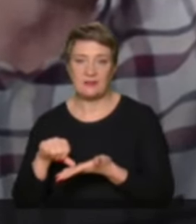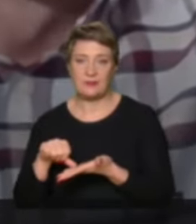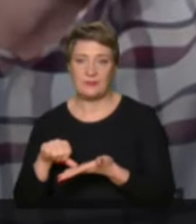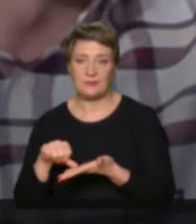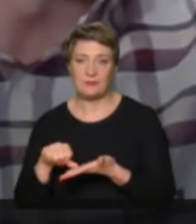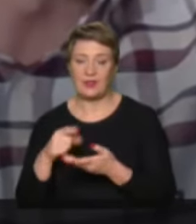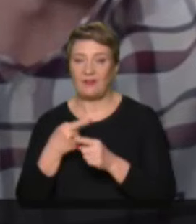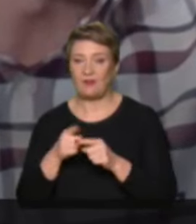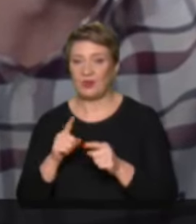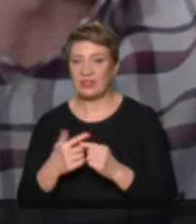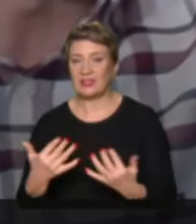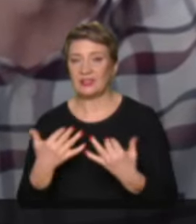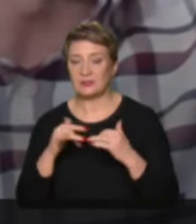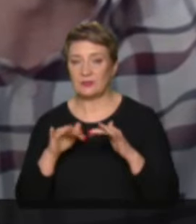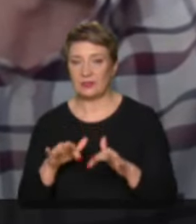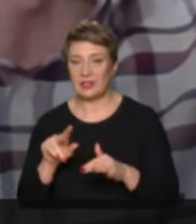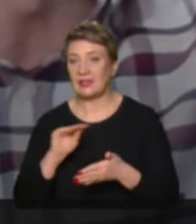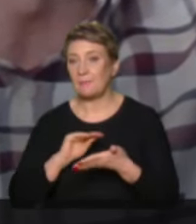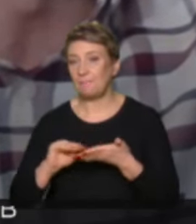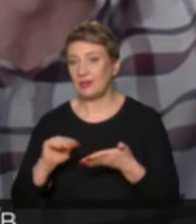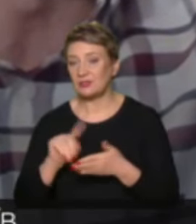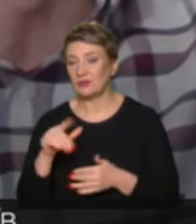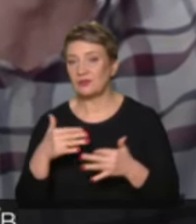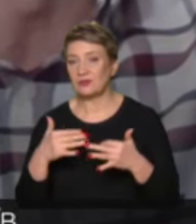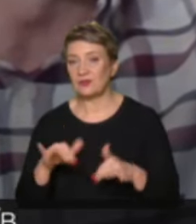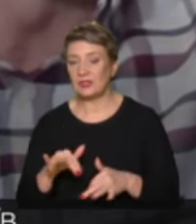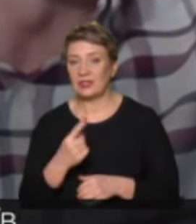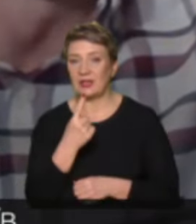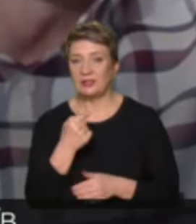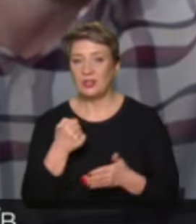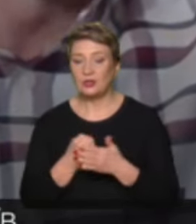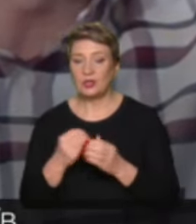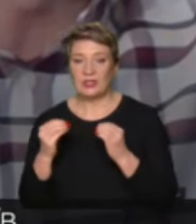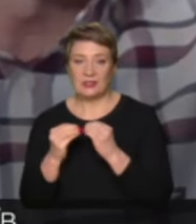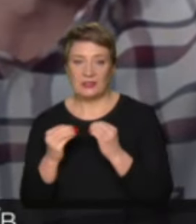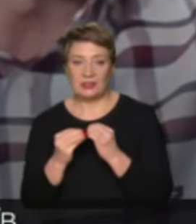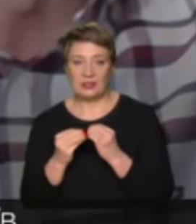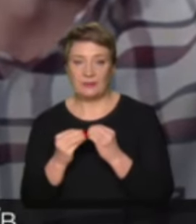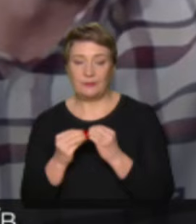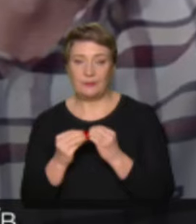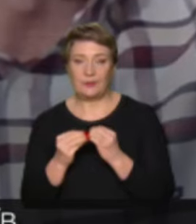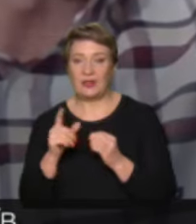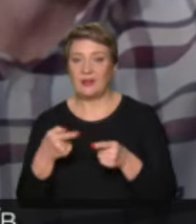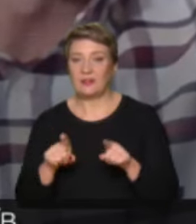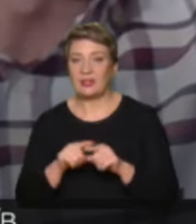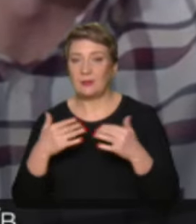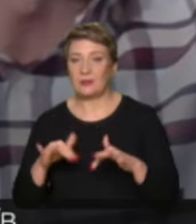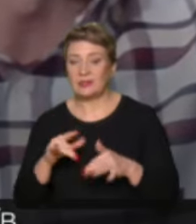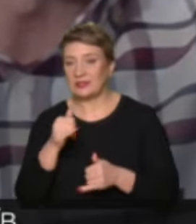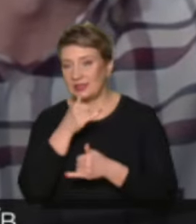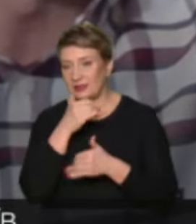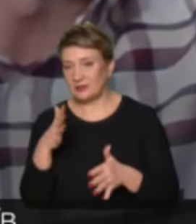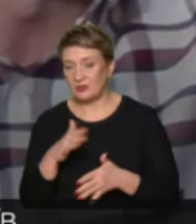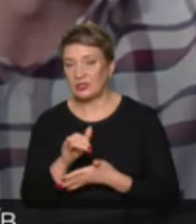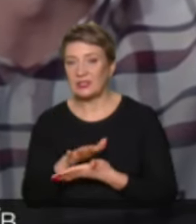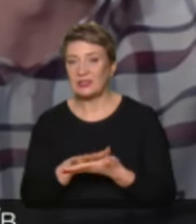наступальних дій, то вони відкрито пишуть, що в них втрати 1 до 10 та навіть більше. І з такими втратами вони не зможуть тримати